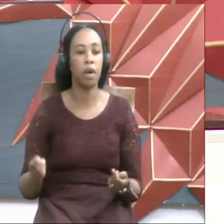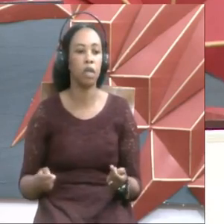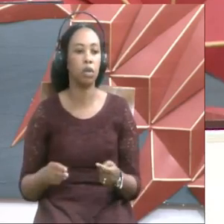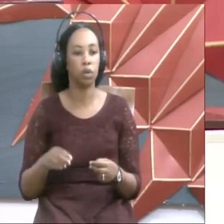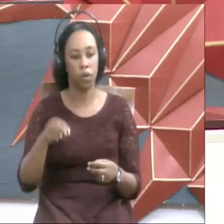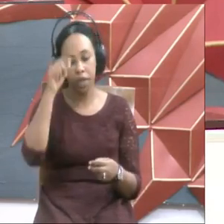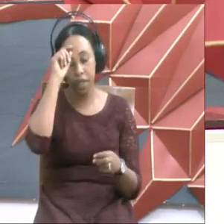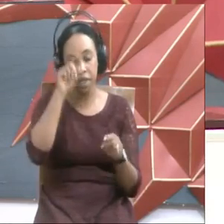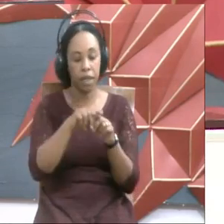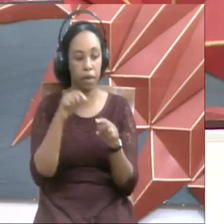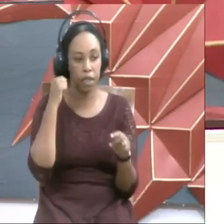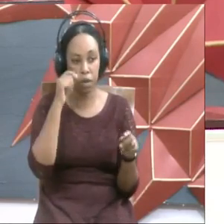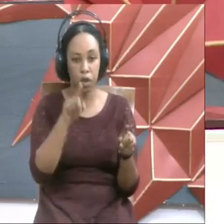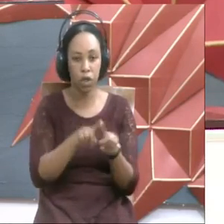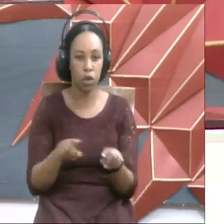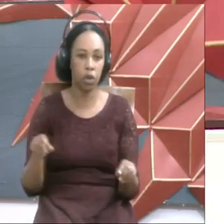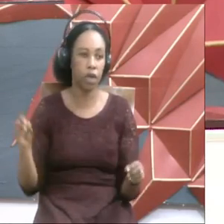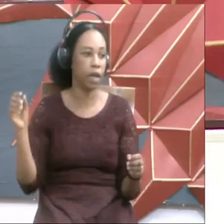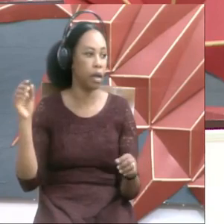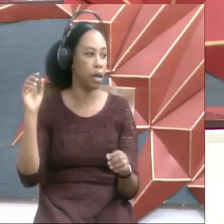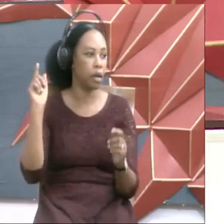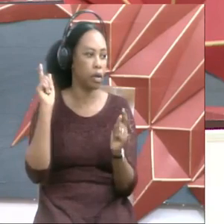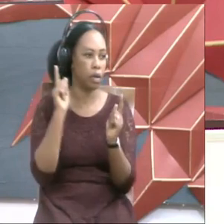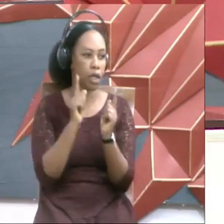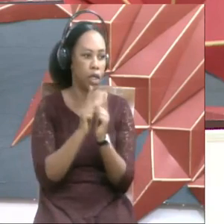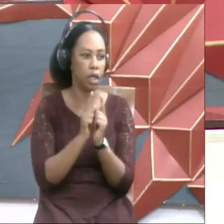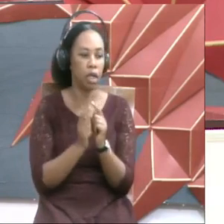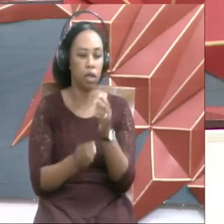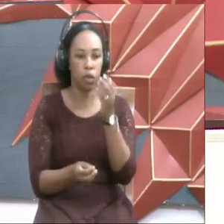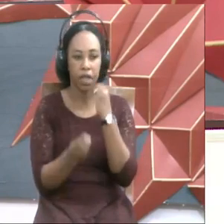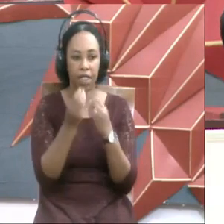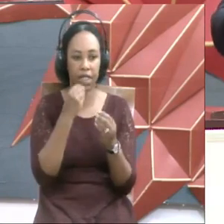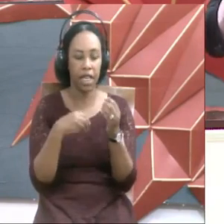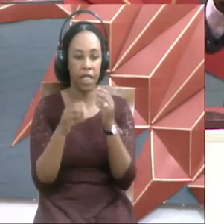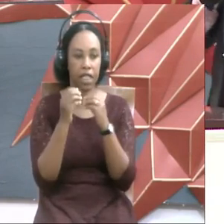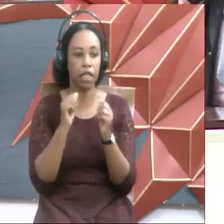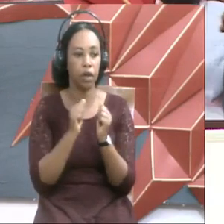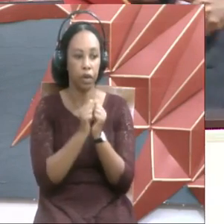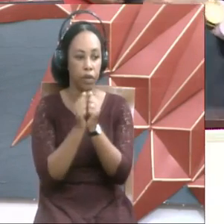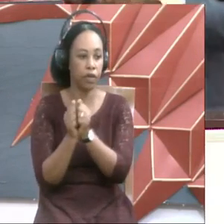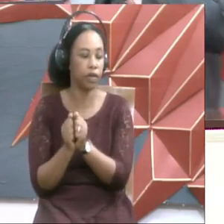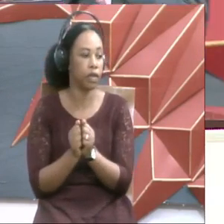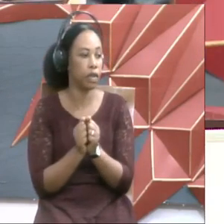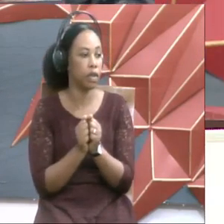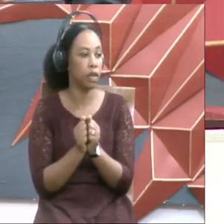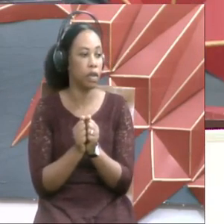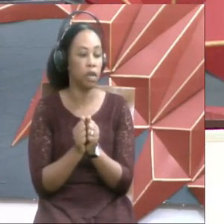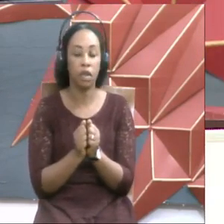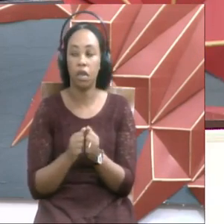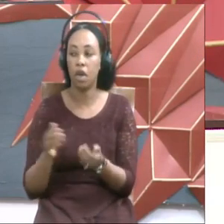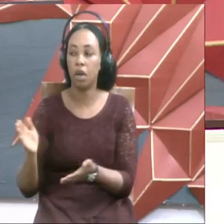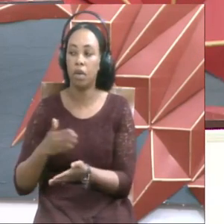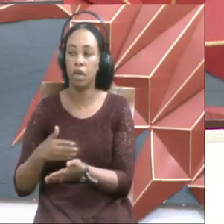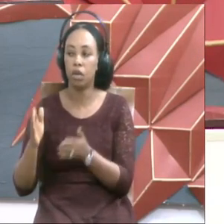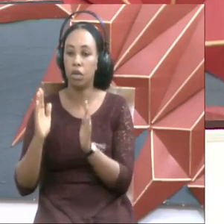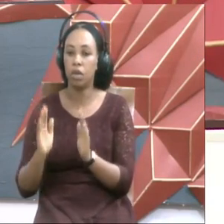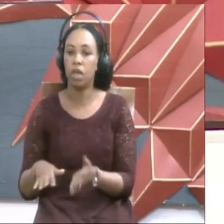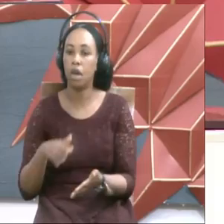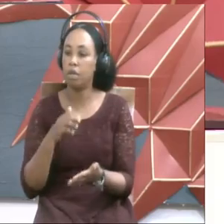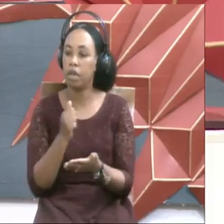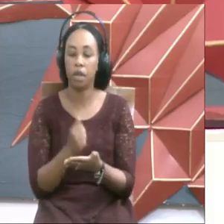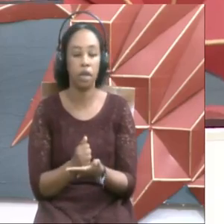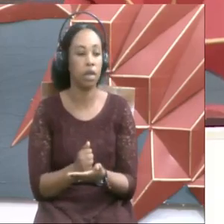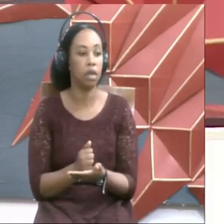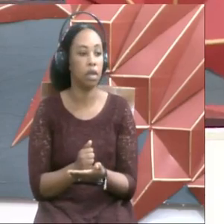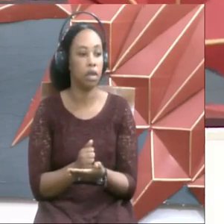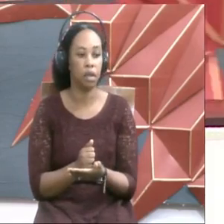nous mangeons ensemble. Nous combattons l'ennemi ensemble. Est-ce que cela est amen